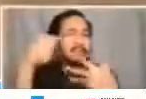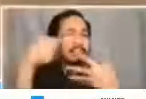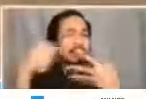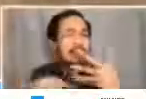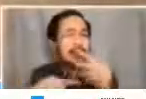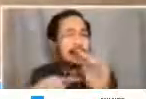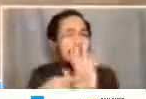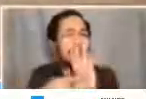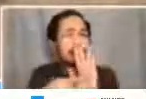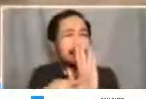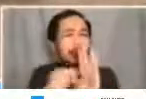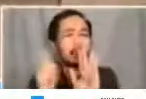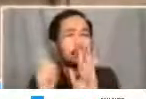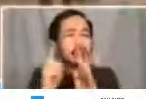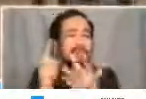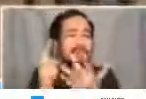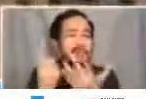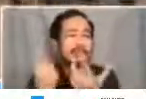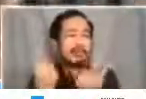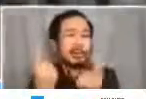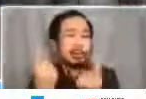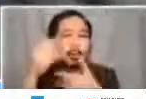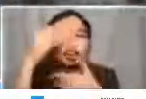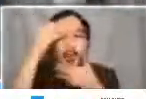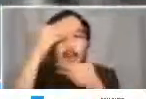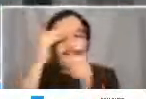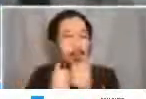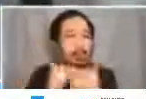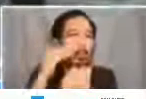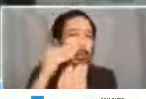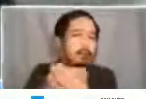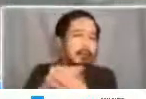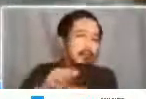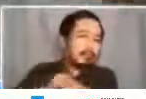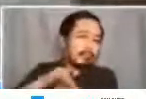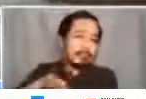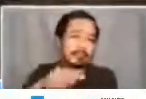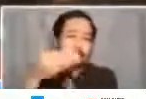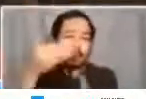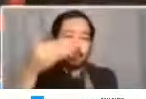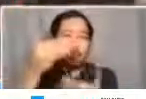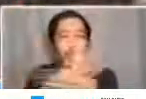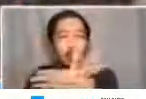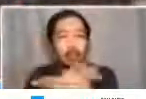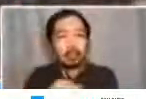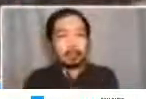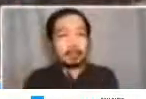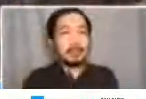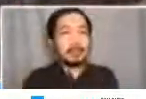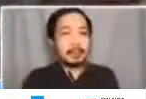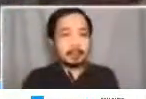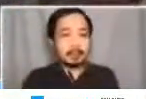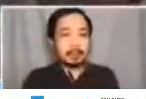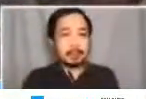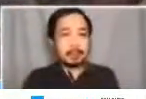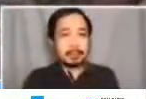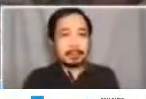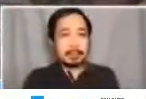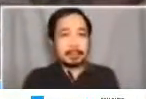bumaba na ang number of infections, so now they are opening up a bit. Opo,